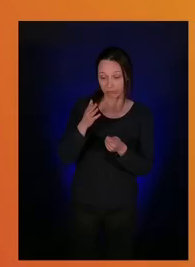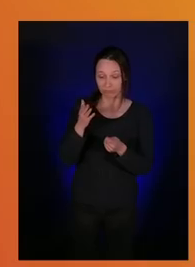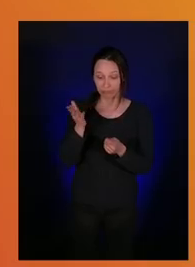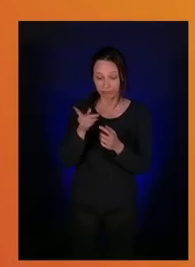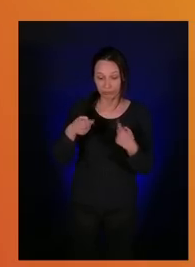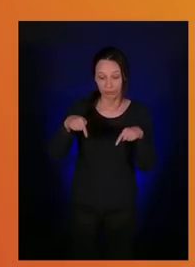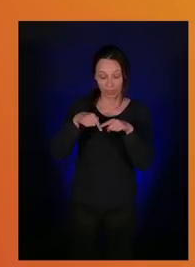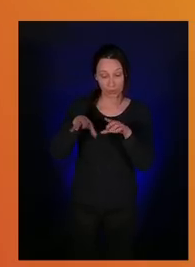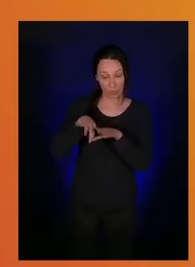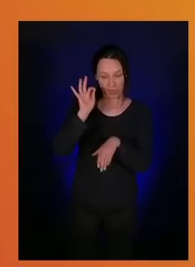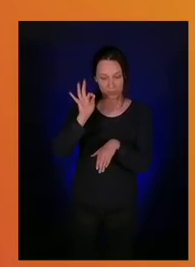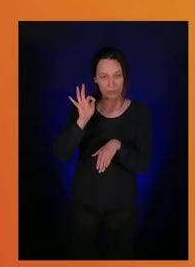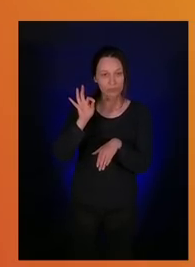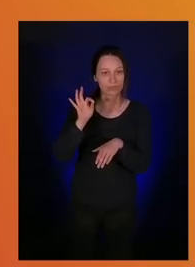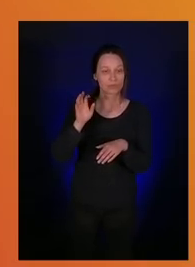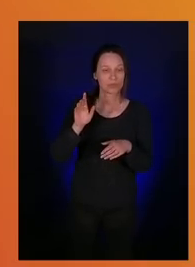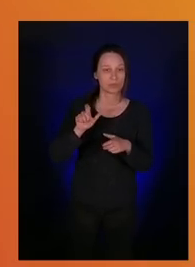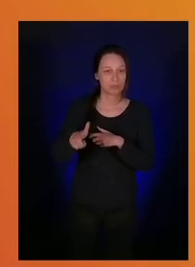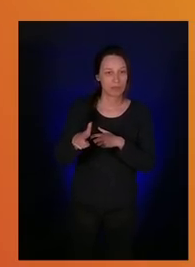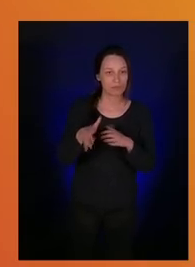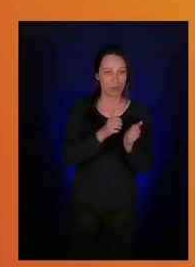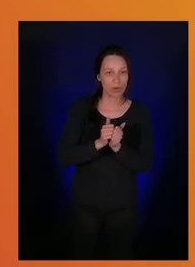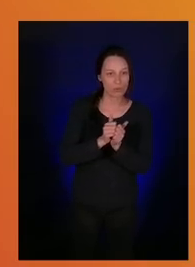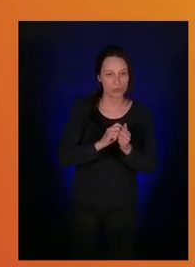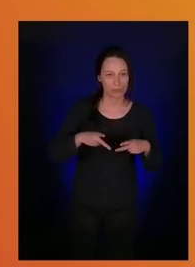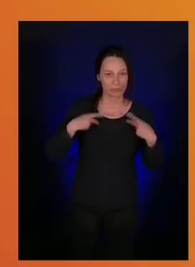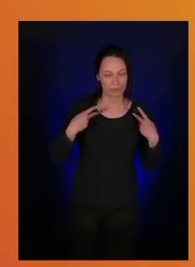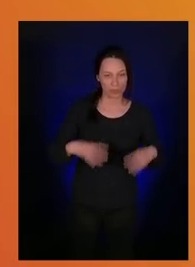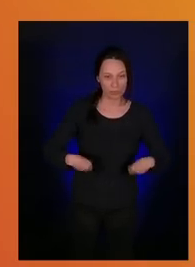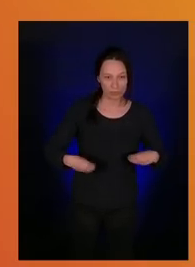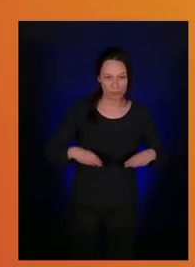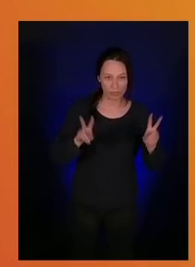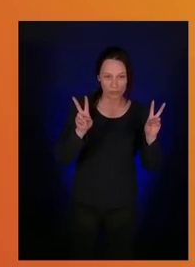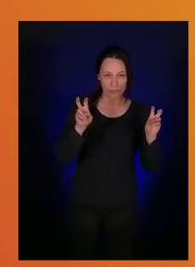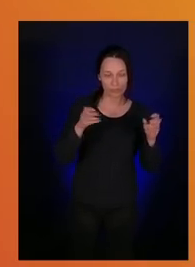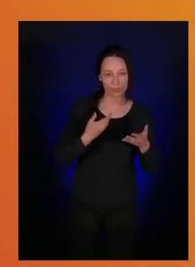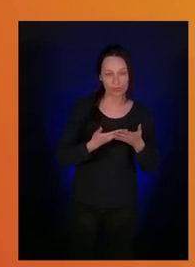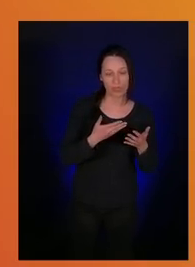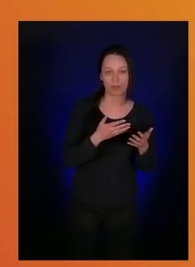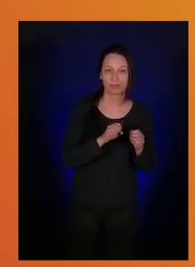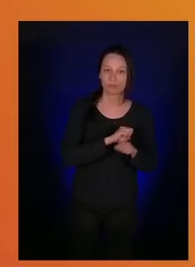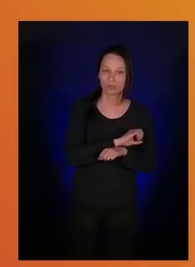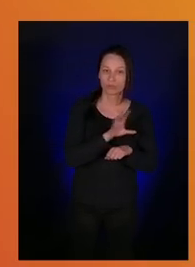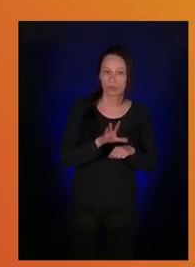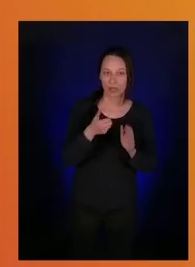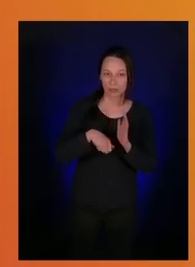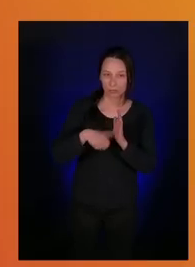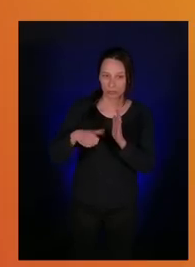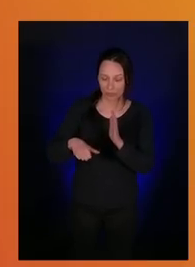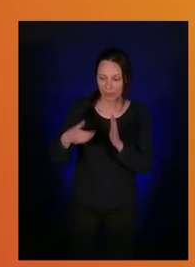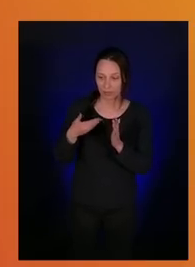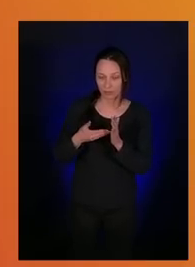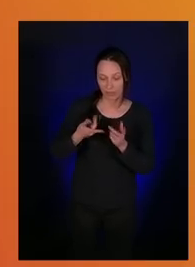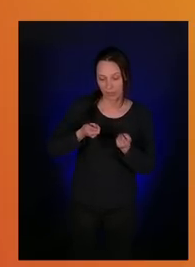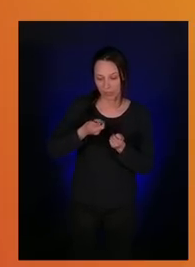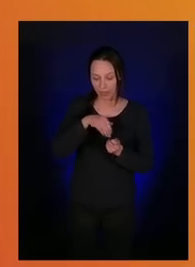national. Ensemble la vie ouvrière, le mensuel adressé aux syndiqués sous la responsabilité éditoriale de la Commission